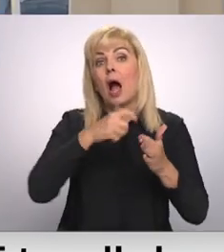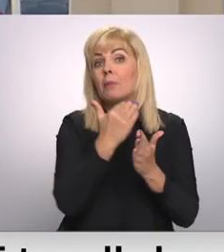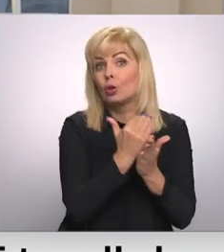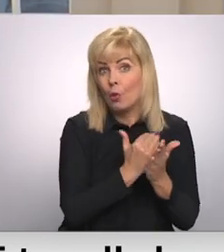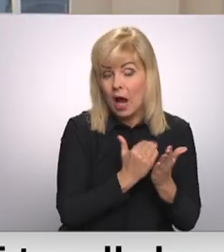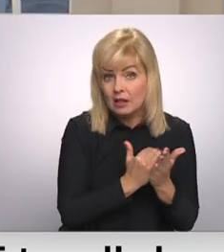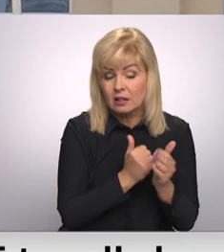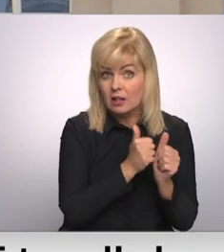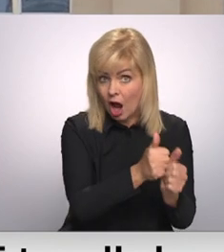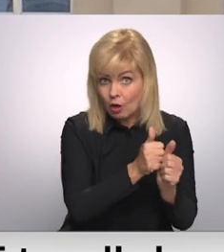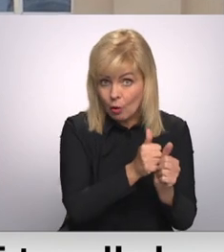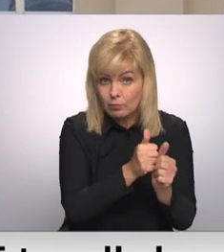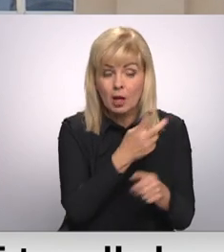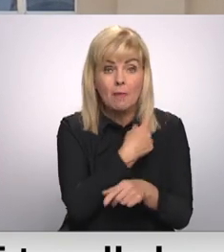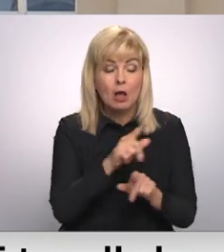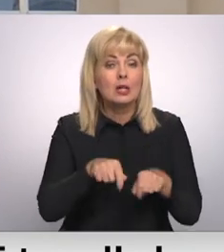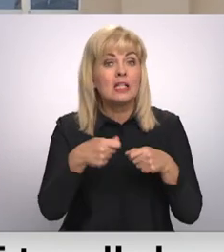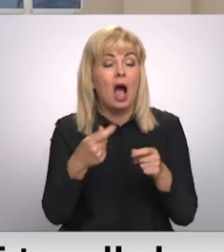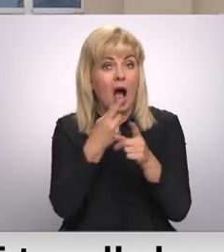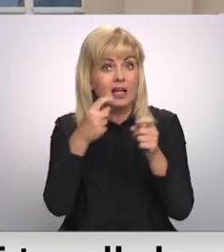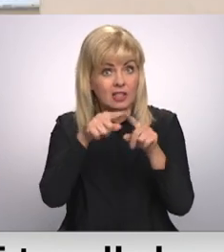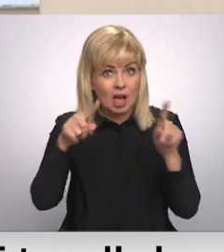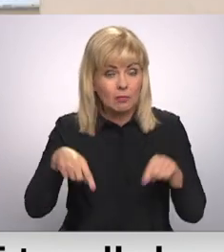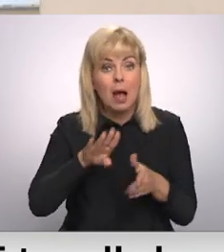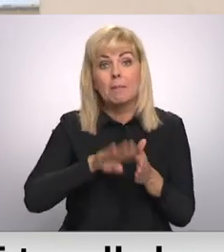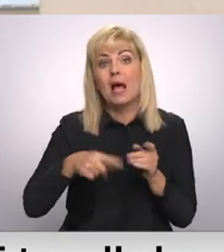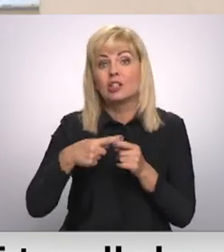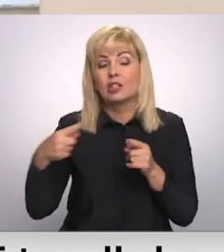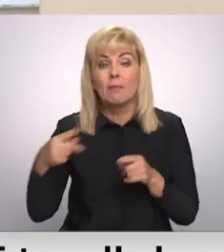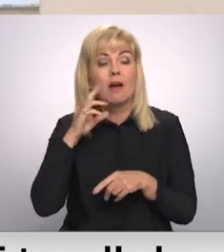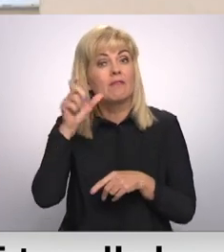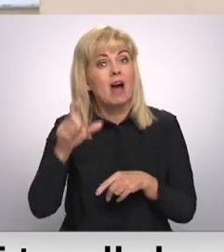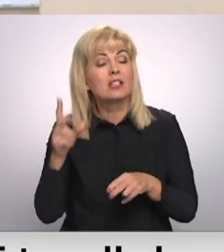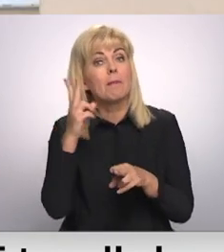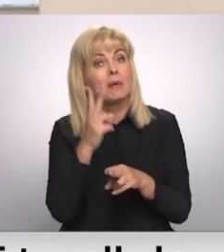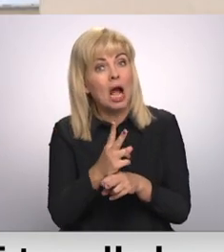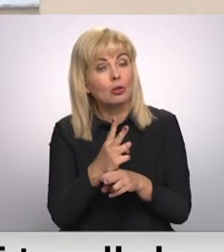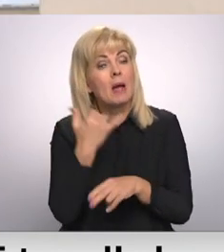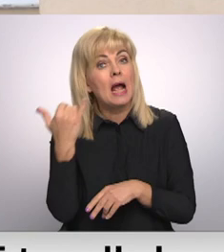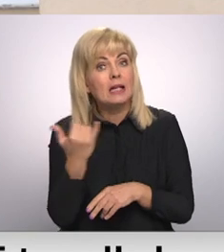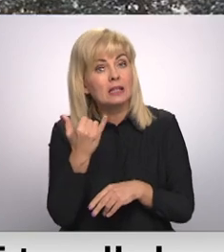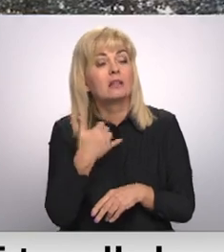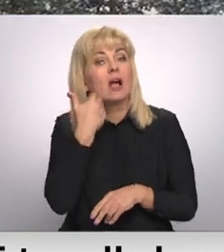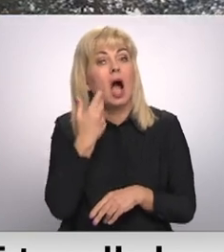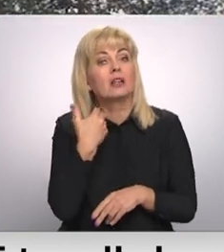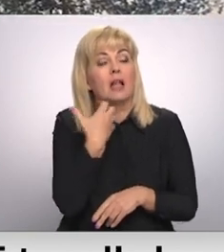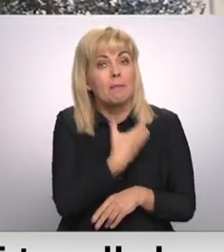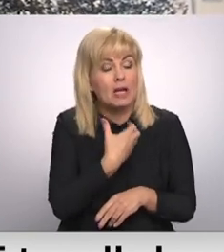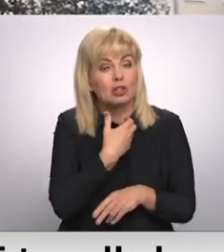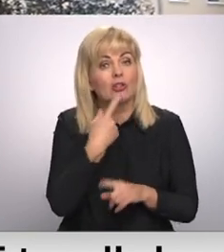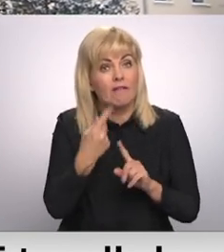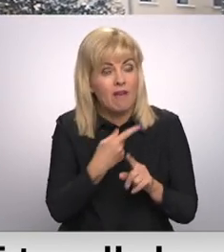noteikumiem. Komisijas izsniegtais atzinums esot bijis beztermiņa un vecāku pienākums ir interesēties, kad to nepieciešams